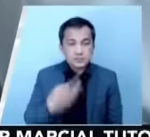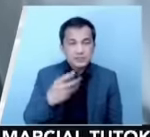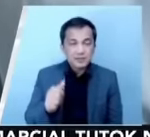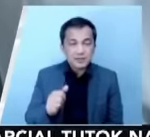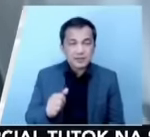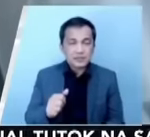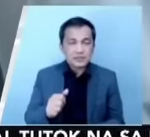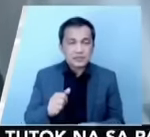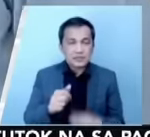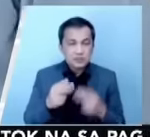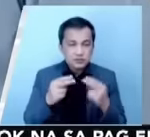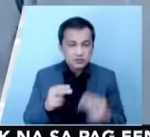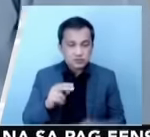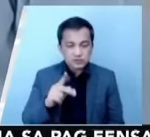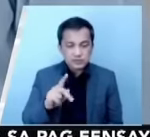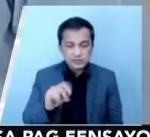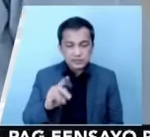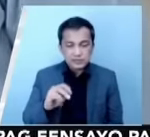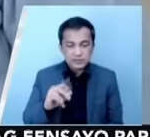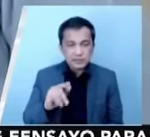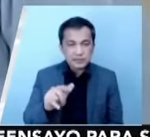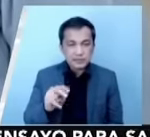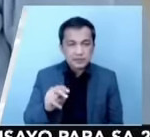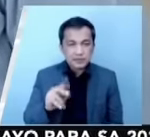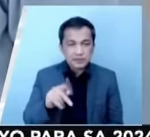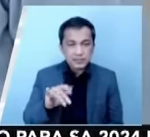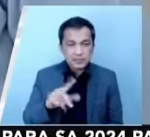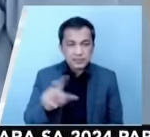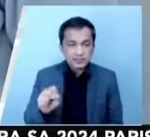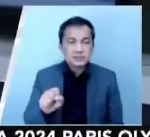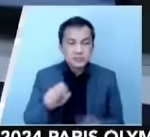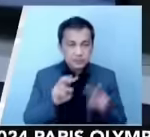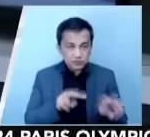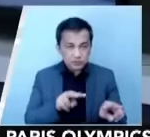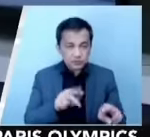Tina Panganiban Perez, Nakatutok, 24 Oras.